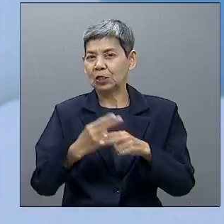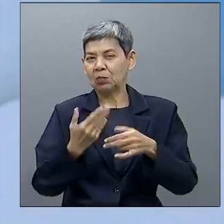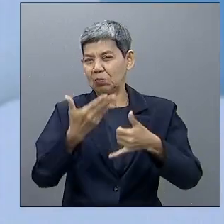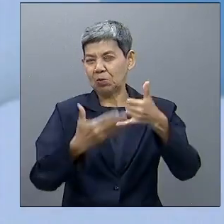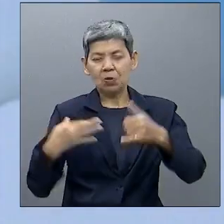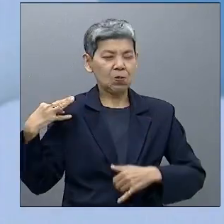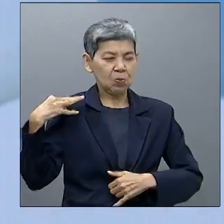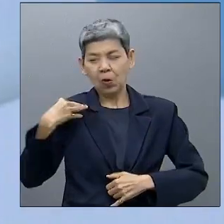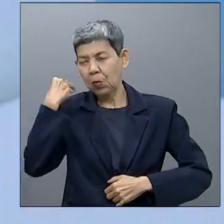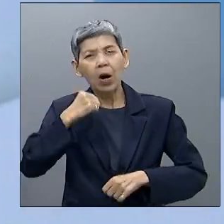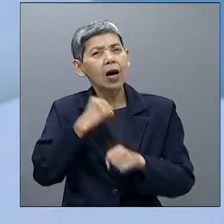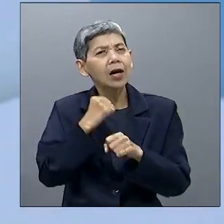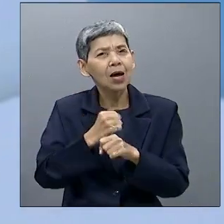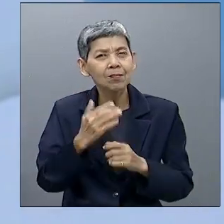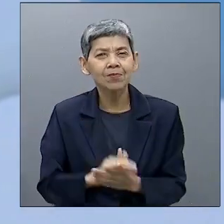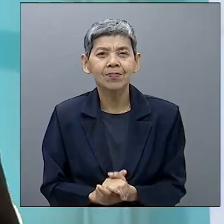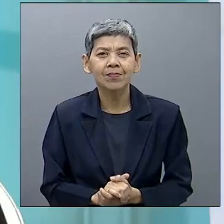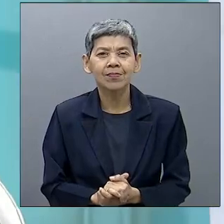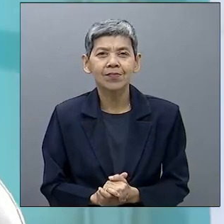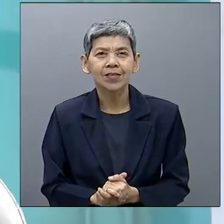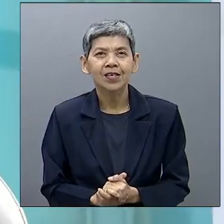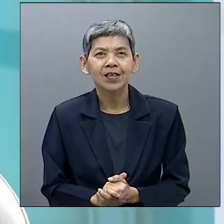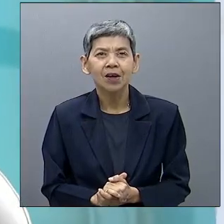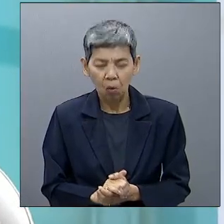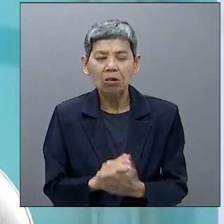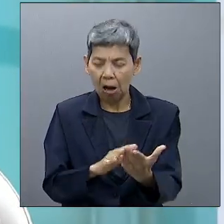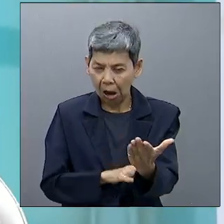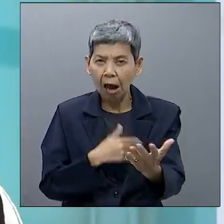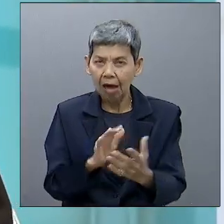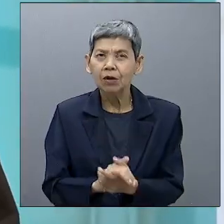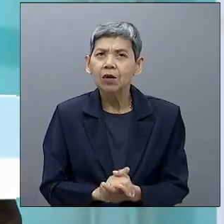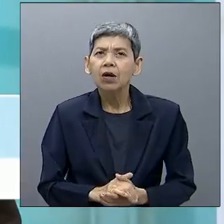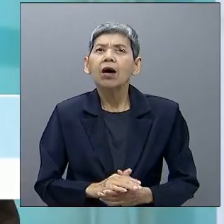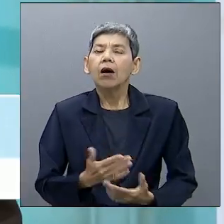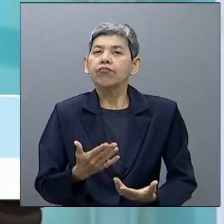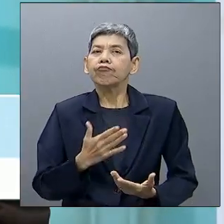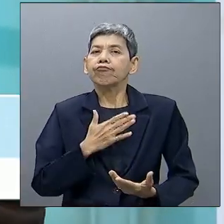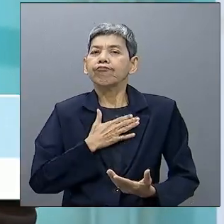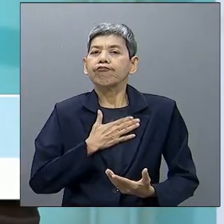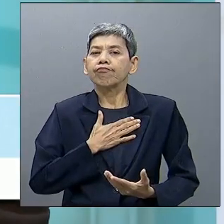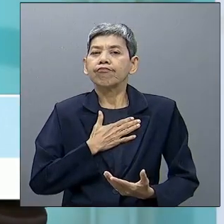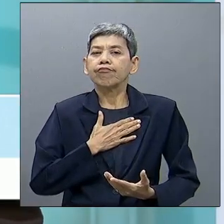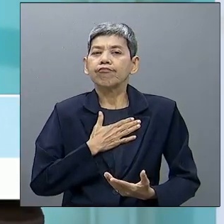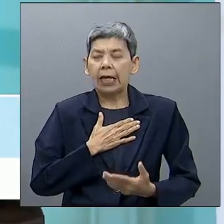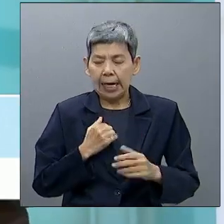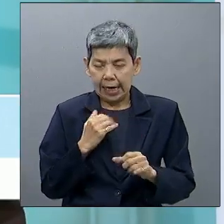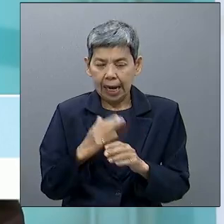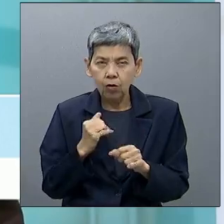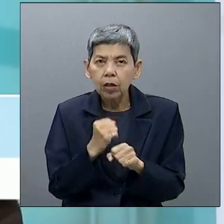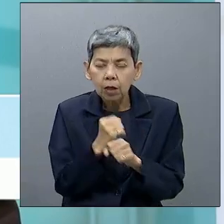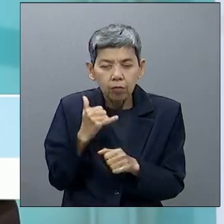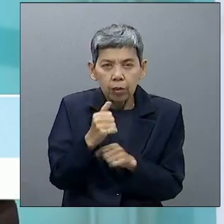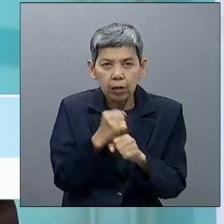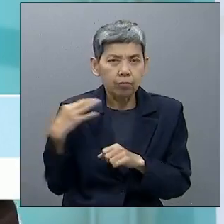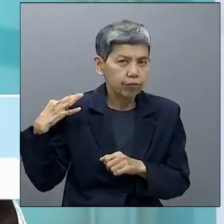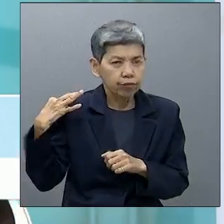างงามนี้ท่านได้แต่ใดมาคะ โอ้ถ้าเล่านานเลยนะคุณปุ๊เป้คืออย่างนี้ก็เริ่มจากการเข้ามาคลุกคลีในวงการ